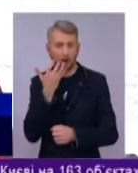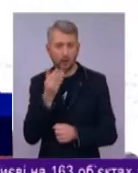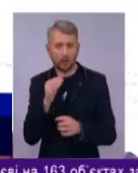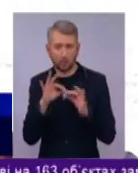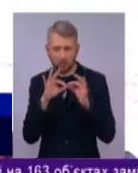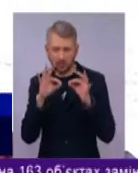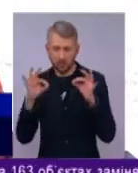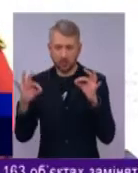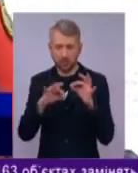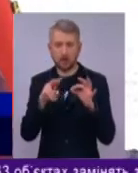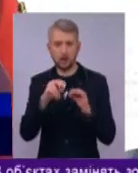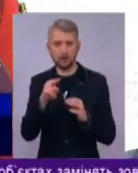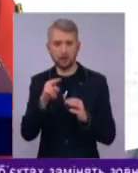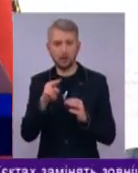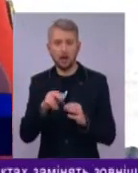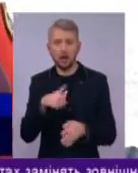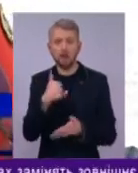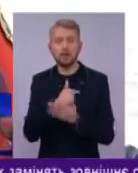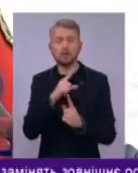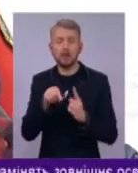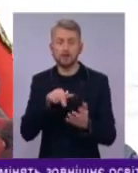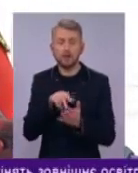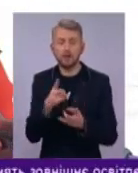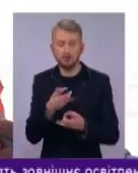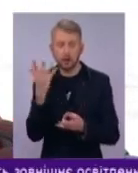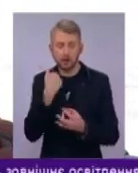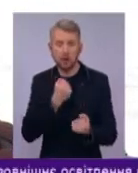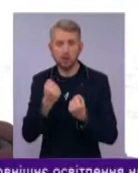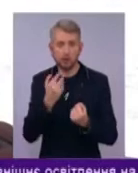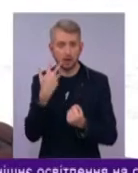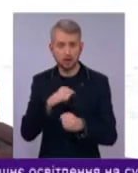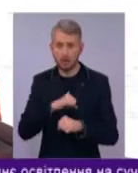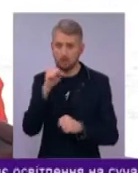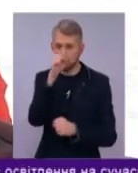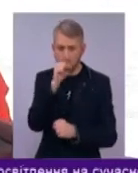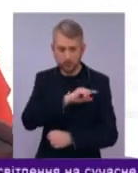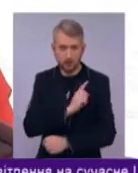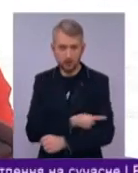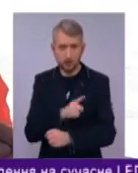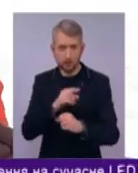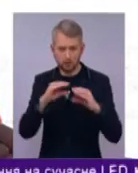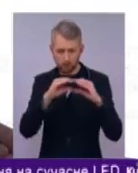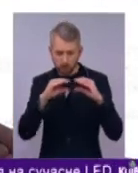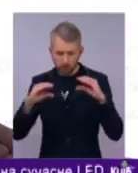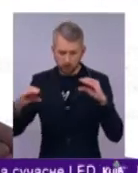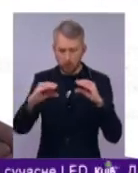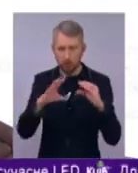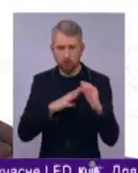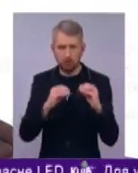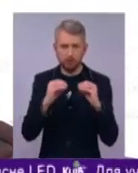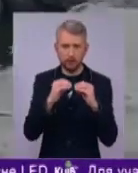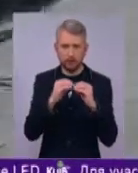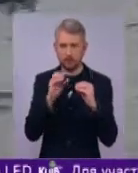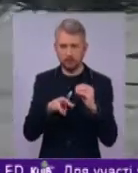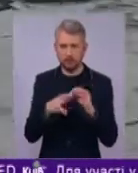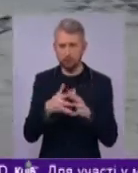А основне правило – виходити на лід треба, коли він крепкий, коли мороз стоїть. щоб толщина його була там сантиметрів 10 і